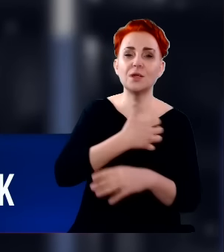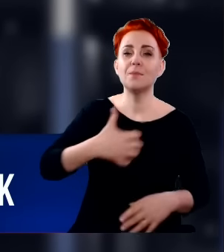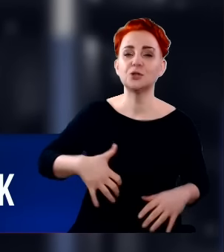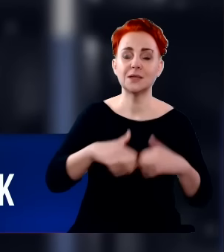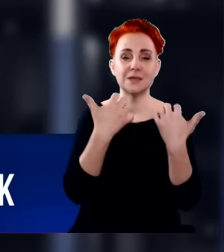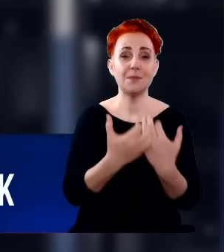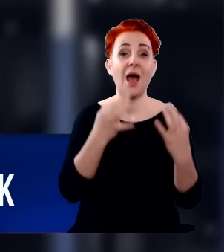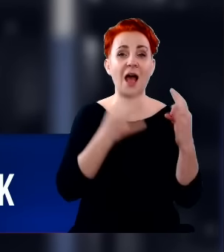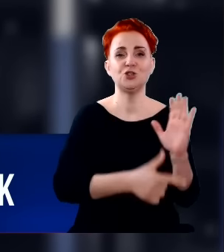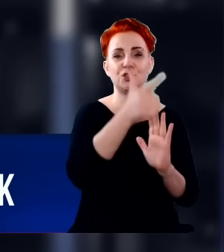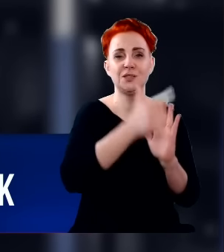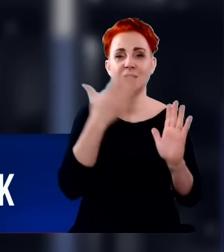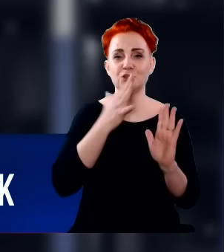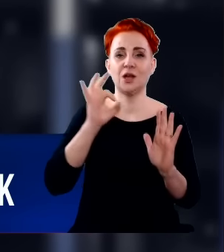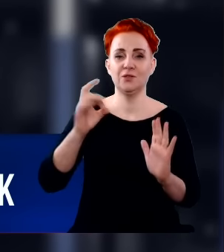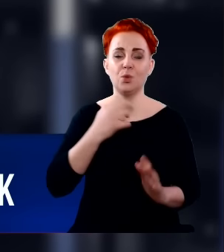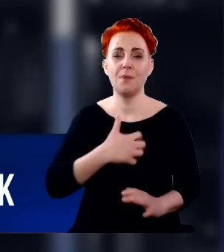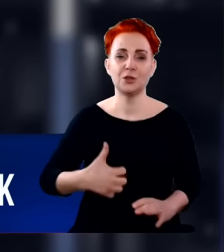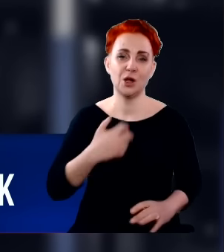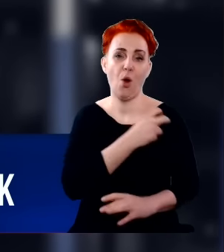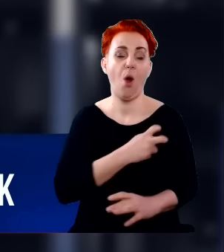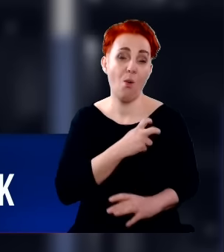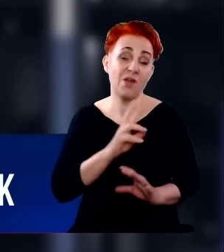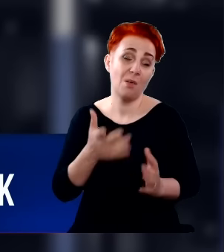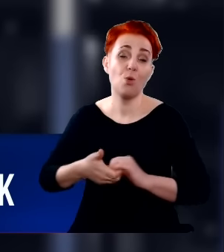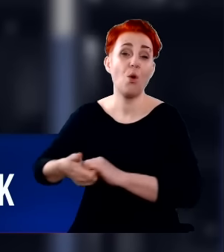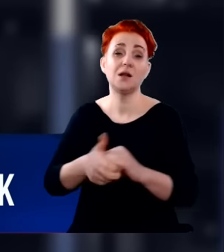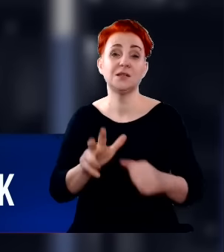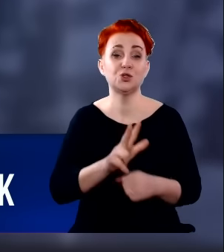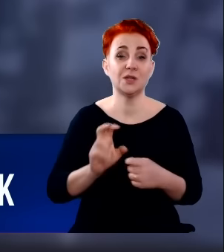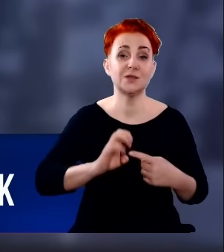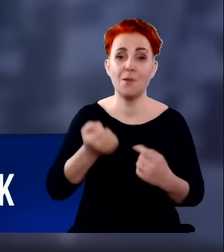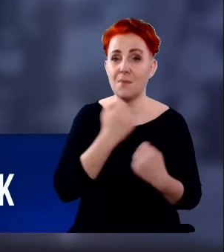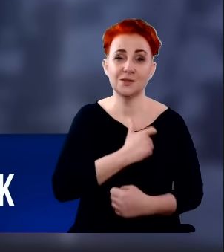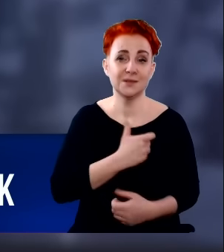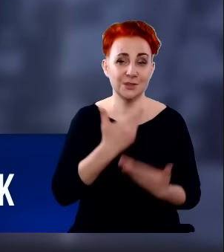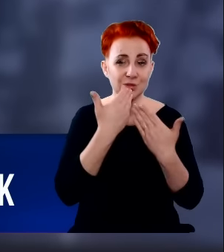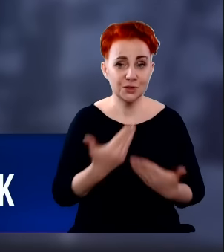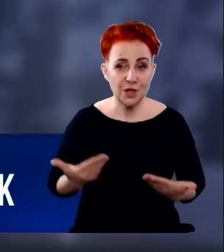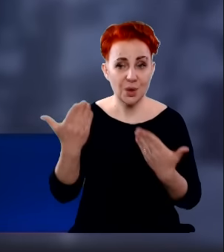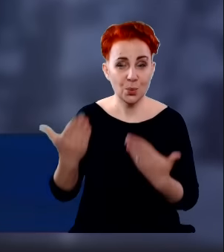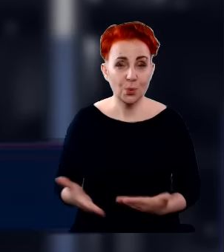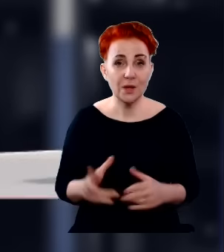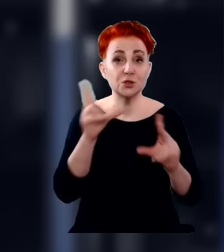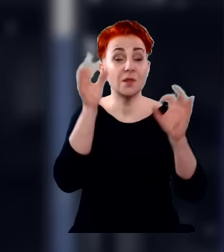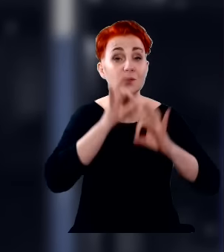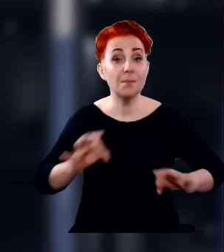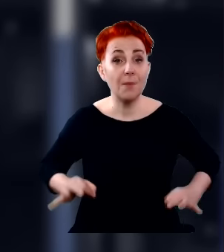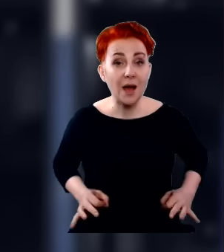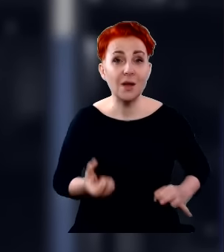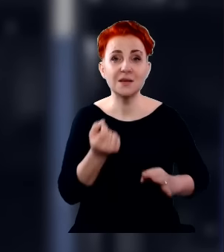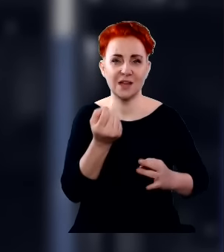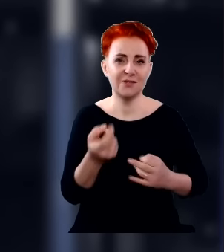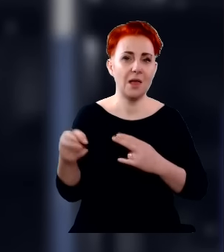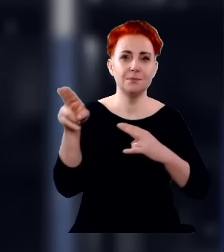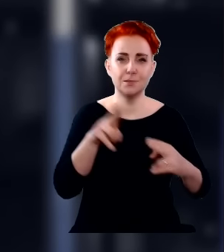czarnej liście marszałka Hołowni, czy może po prostu koalicji 13 grudnia. Bardzo serdecznie dziękuję pani dziękuję marszałek. Bardzo. Szanowni państwo, a my dosłownie za chwilę, bo